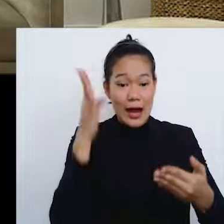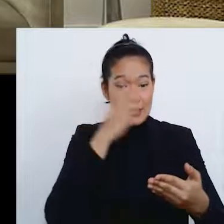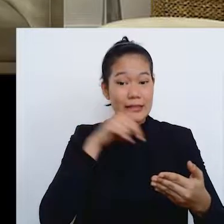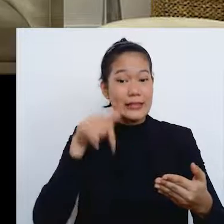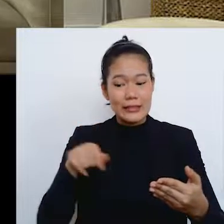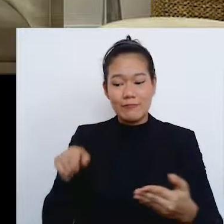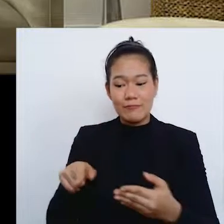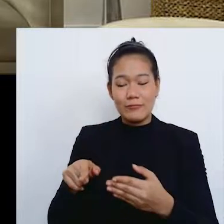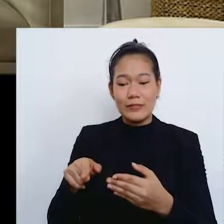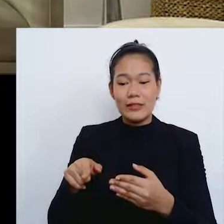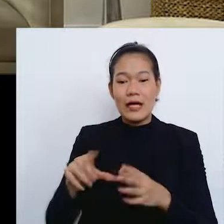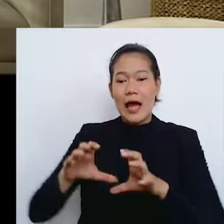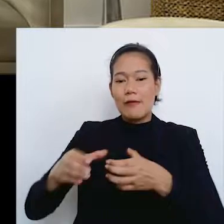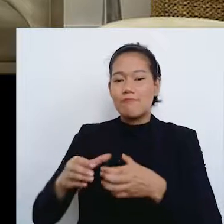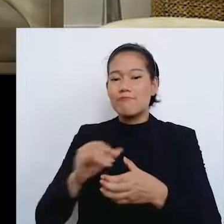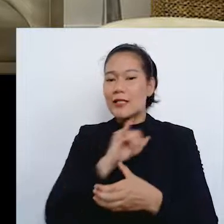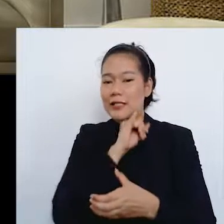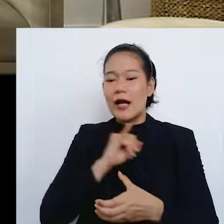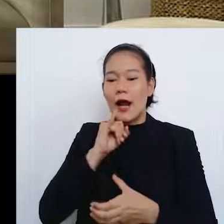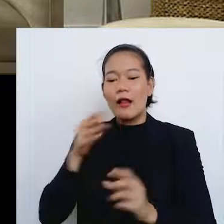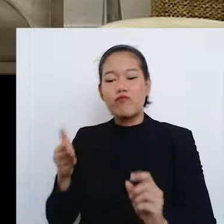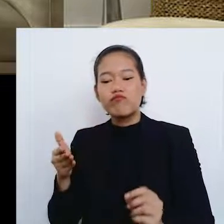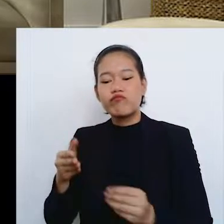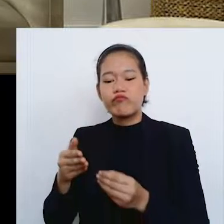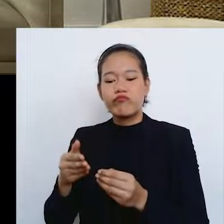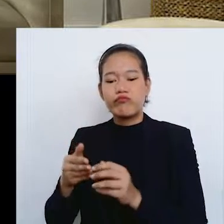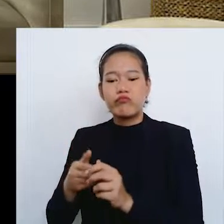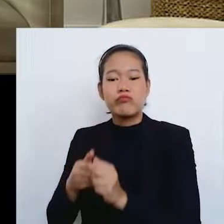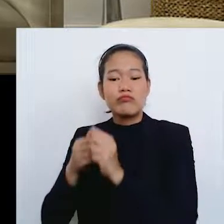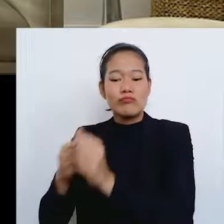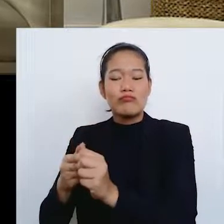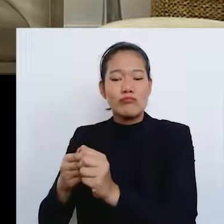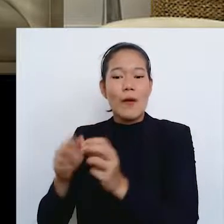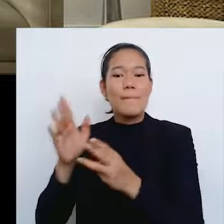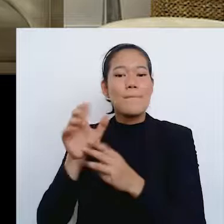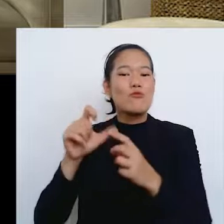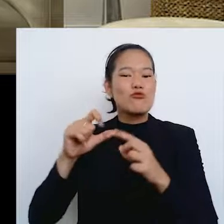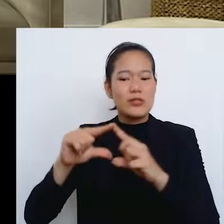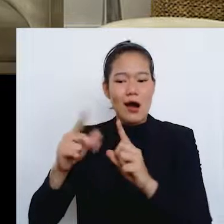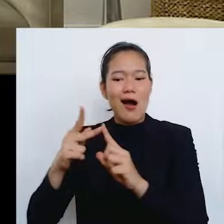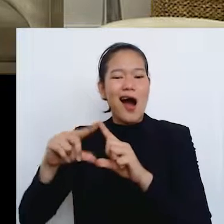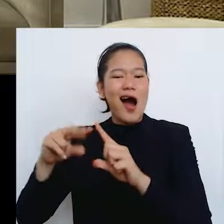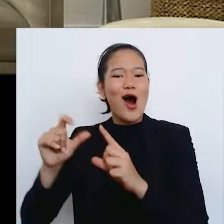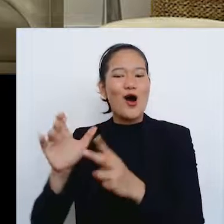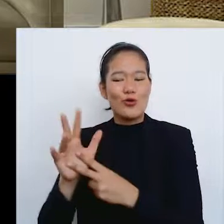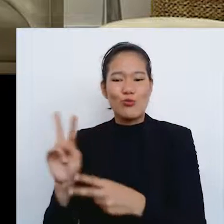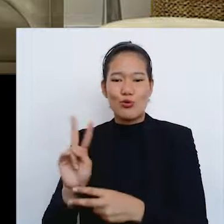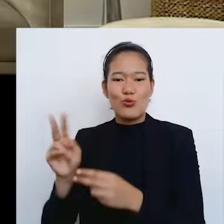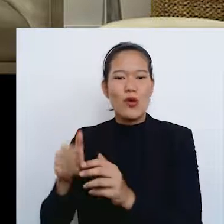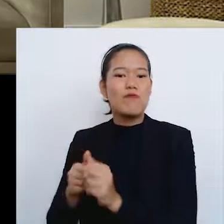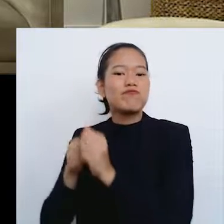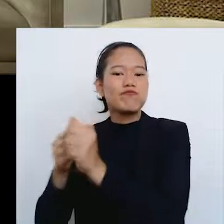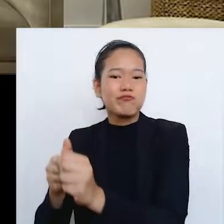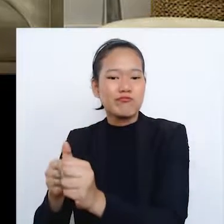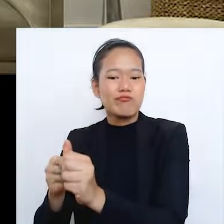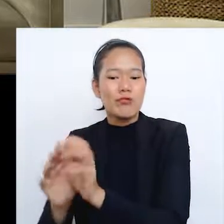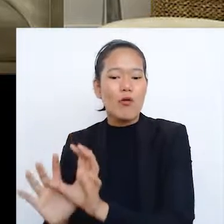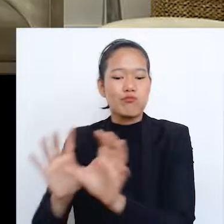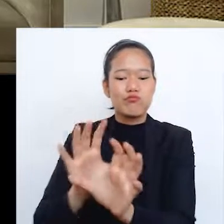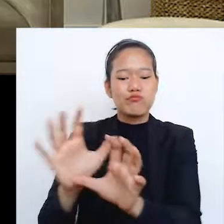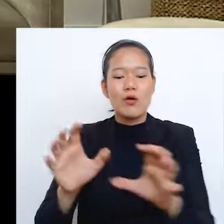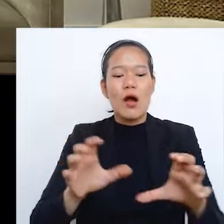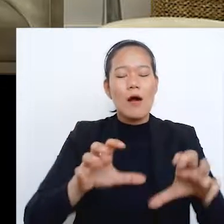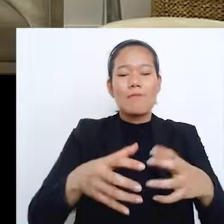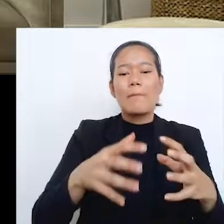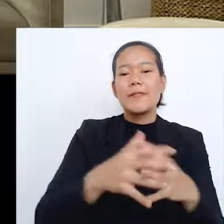mereka menuju ke tanah perjanjian yang dipimpin oleh Musa dan Harun, sebagaimana tertulis